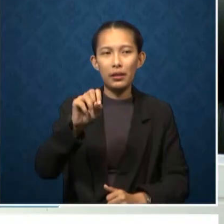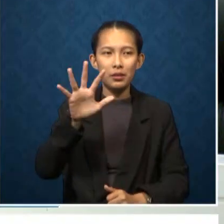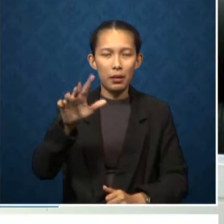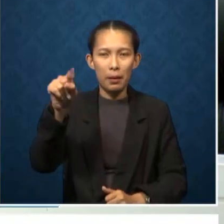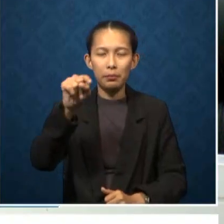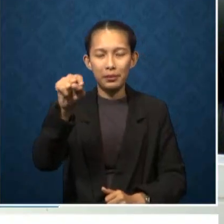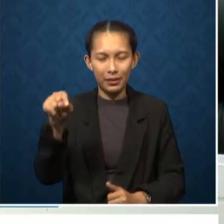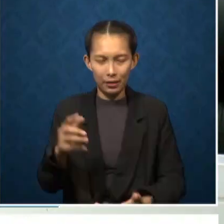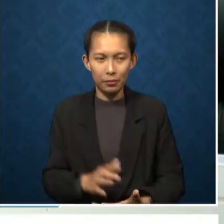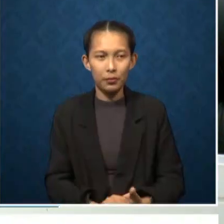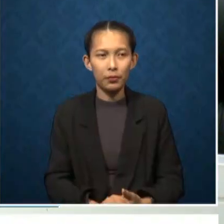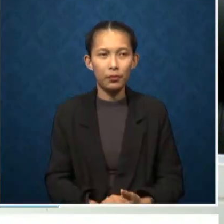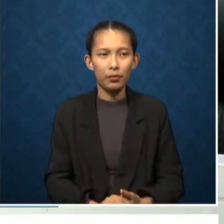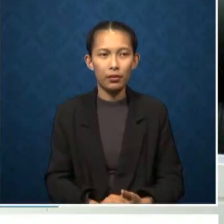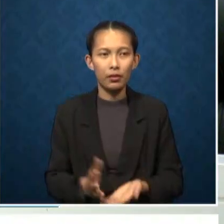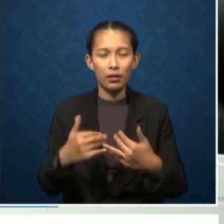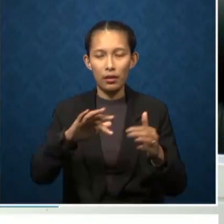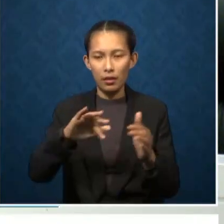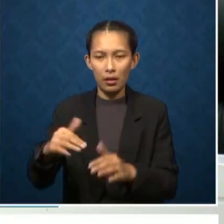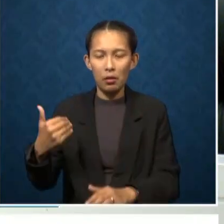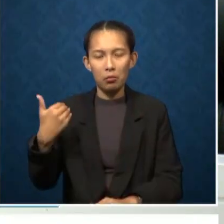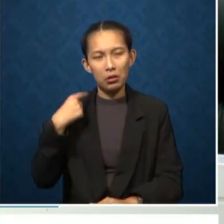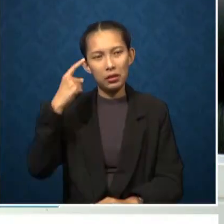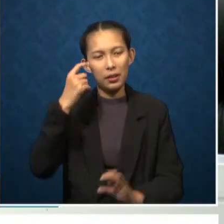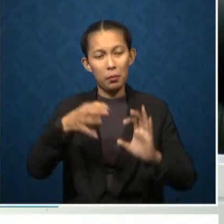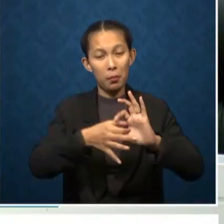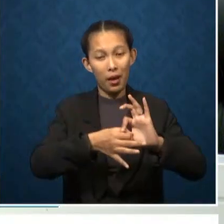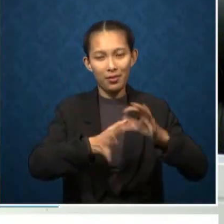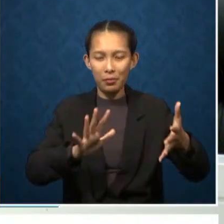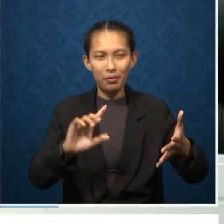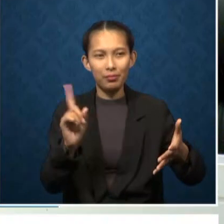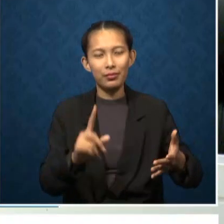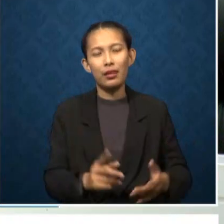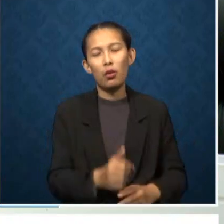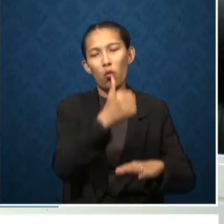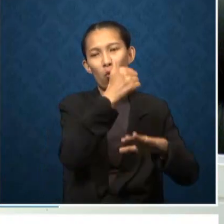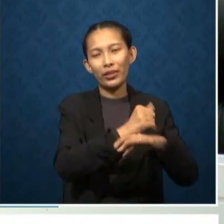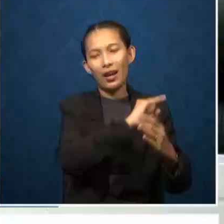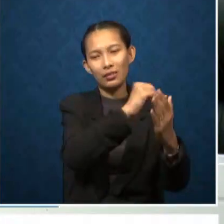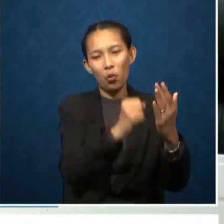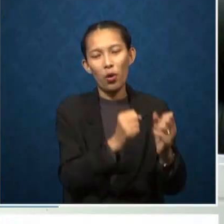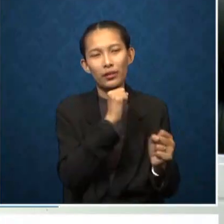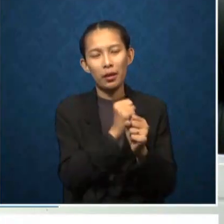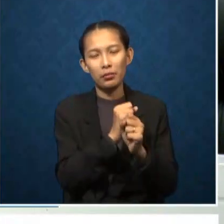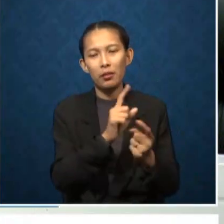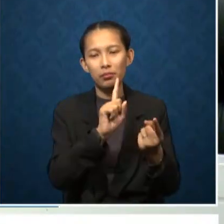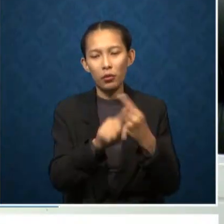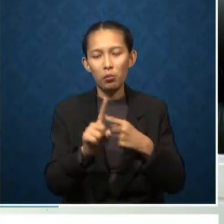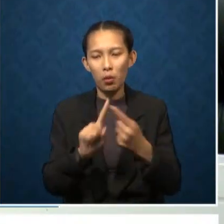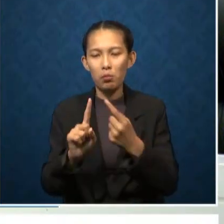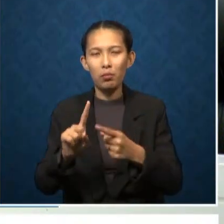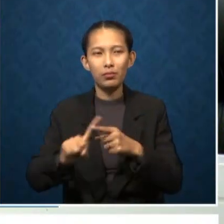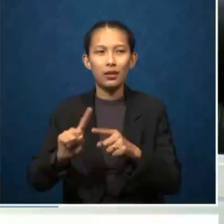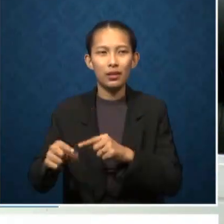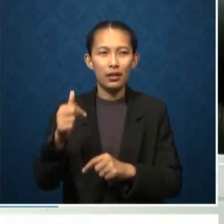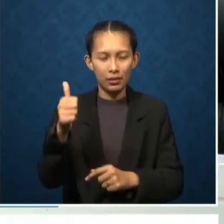85%นะคะแล้วก็นอกจากนั้นเรามีการปลดล็อกการทำงานให้กับผู้ว่าราชการจังหวัดให้สามารถมอบอำนาจในการจัดซื้อจัดจ้างให้กับหัวหน้